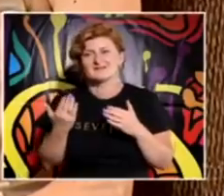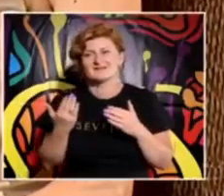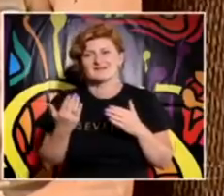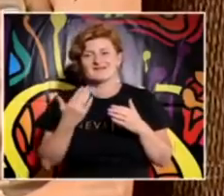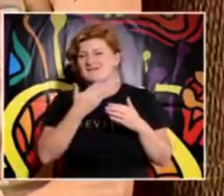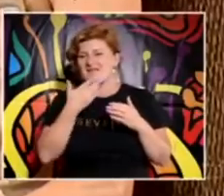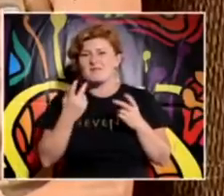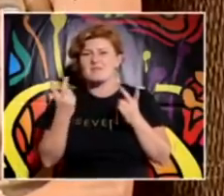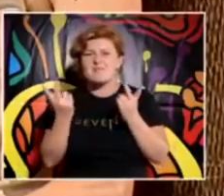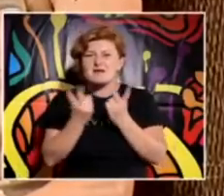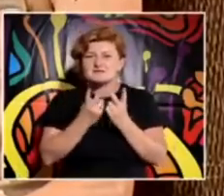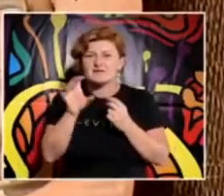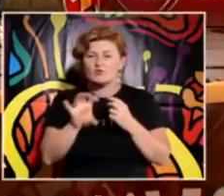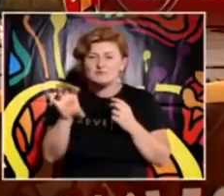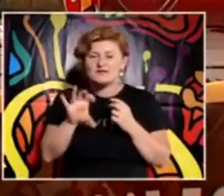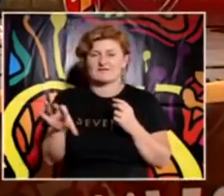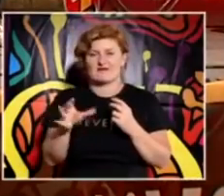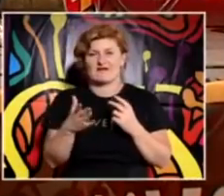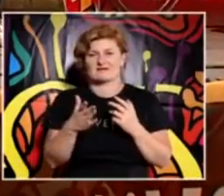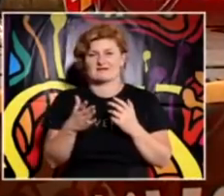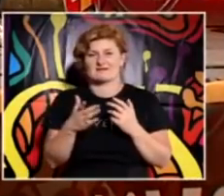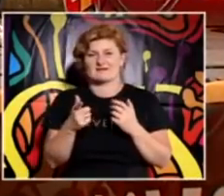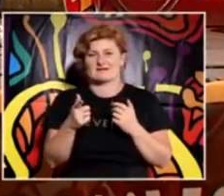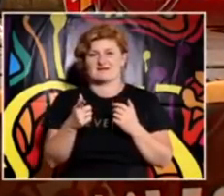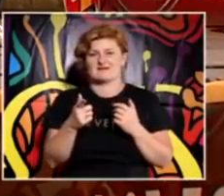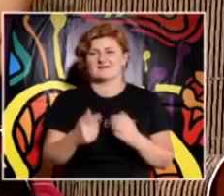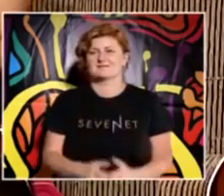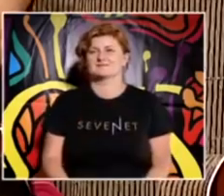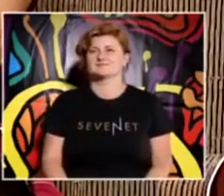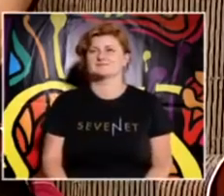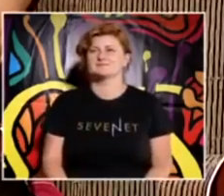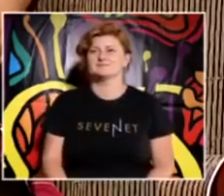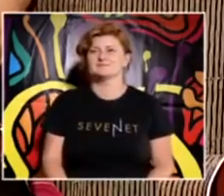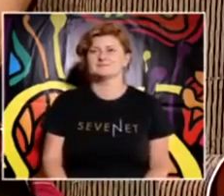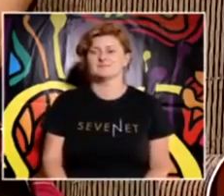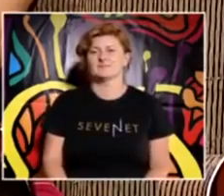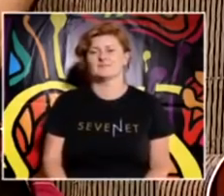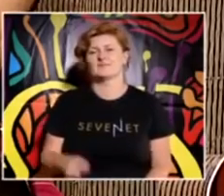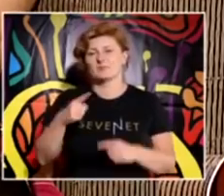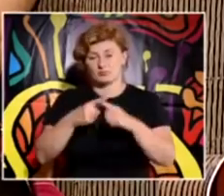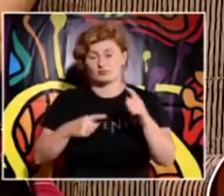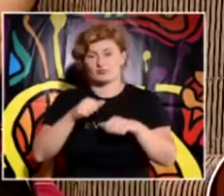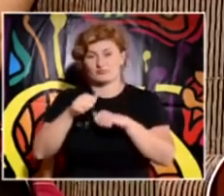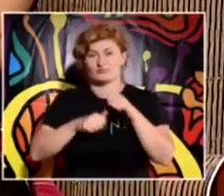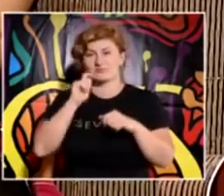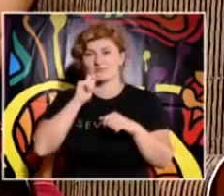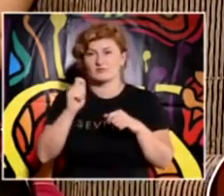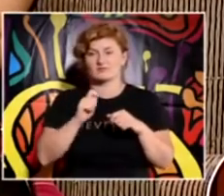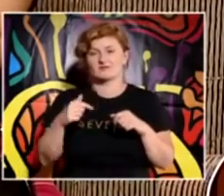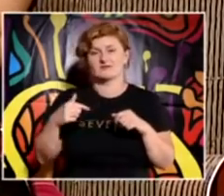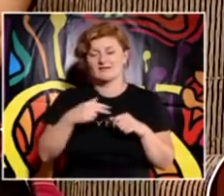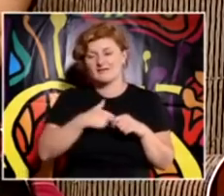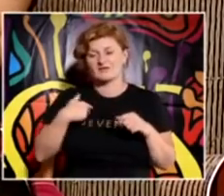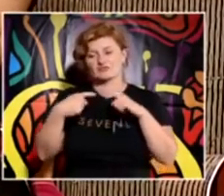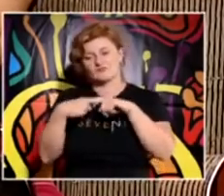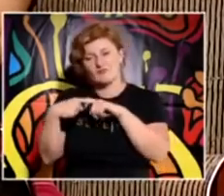samych obserwacji i nie jest po prostu w tej podróży z wami. Także ja myślę, że przez te pół roku nasz związek jeszcze się gdzieś